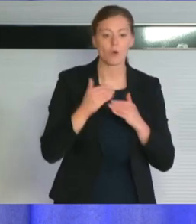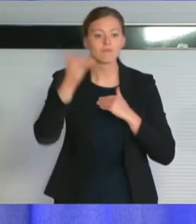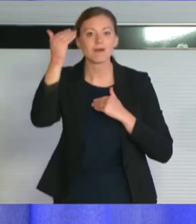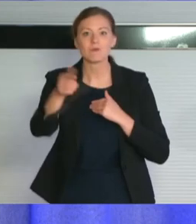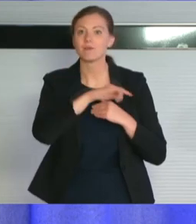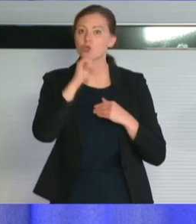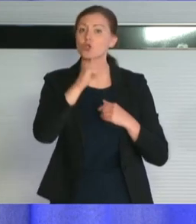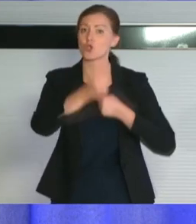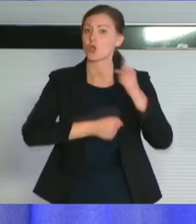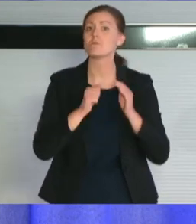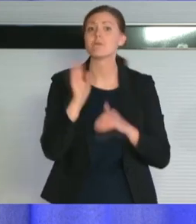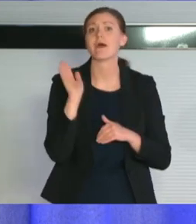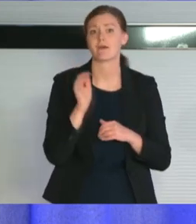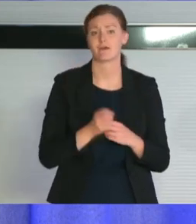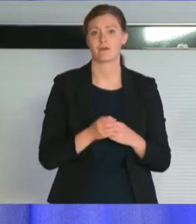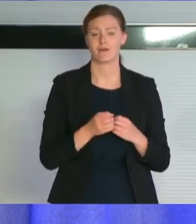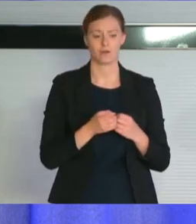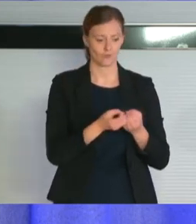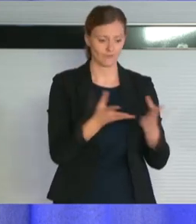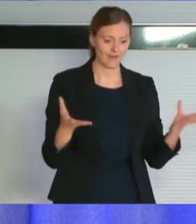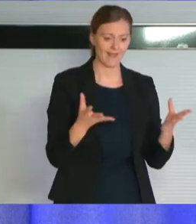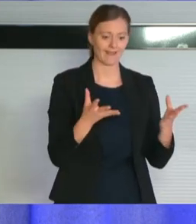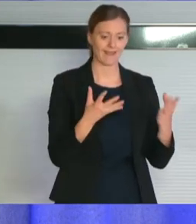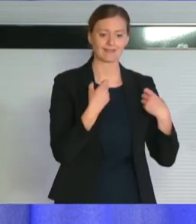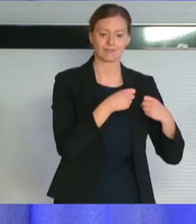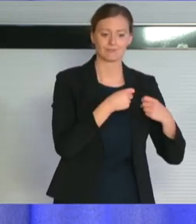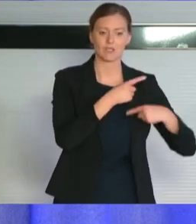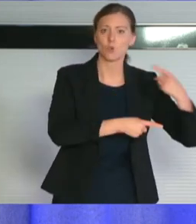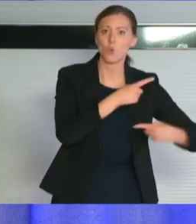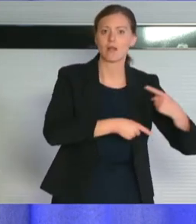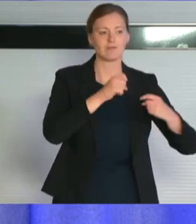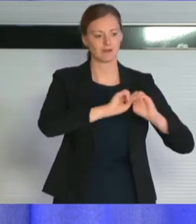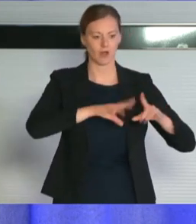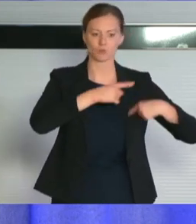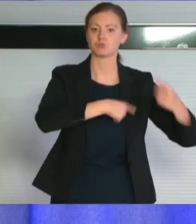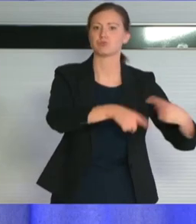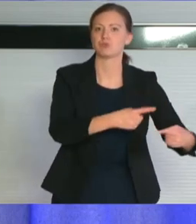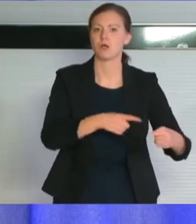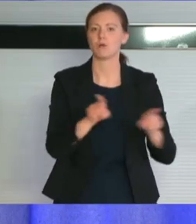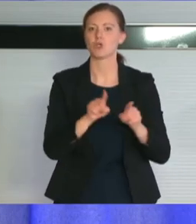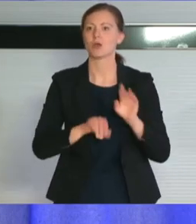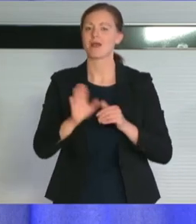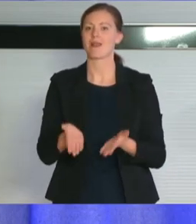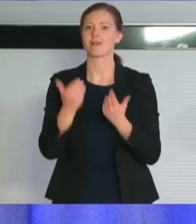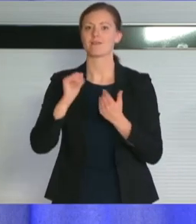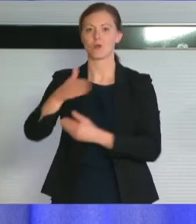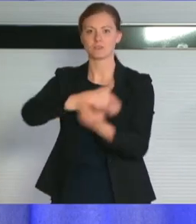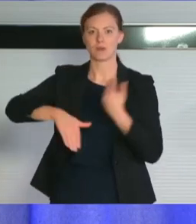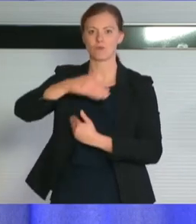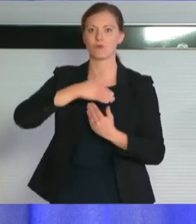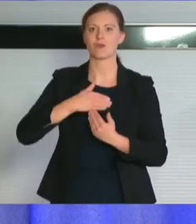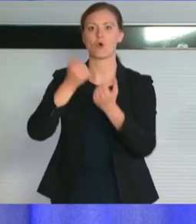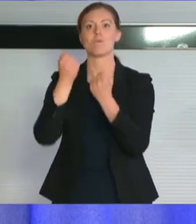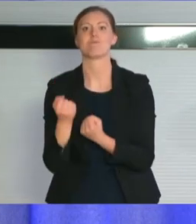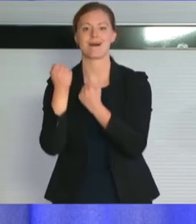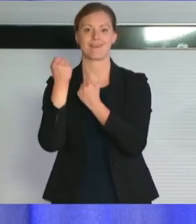mer. Jo flere av hjulene vi klarer å holde i gang, jo lettere blir det for samfunnet vårt å bære denne børen også i